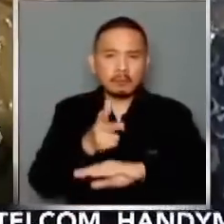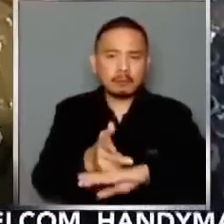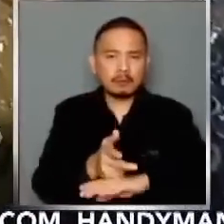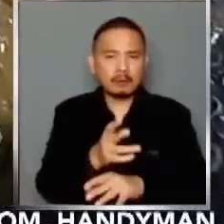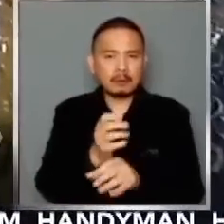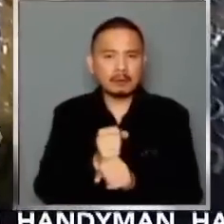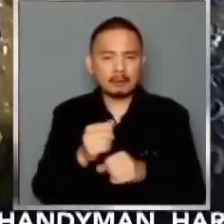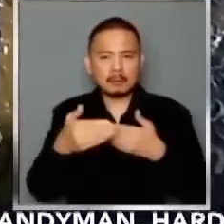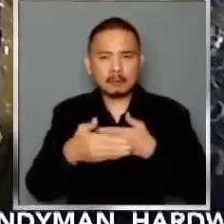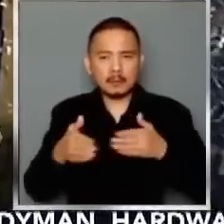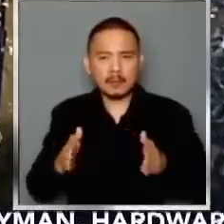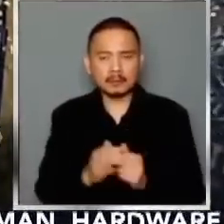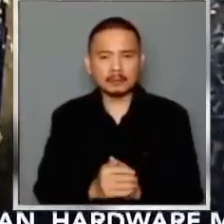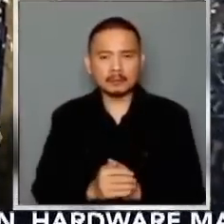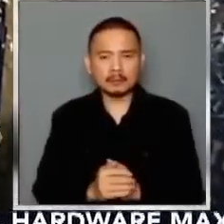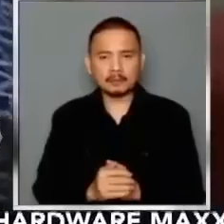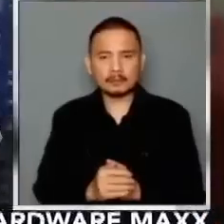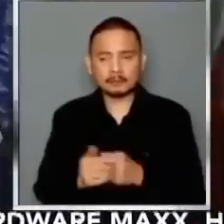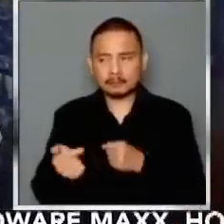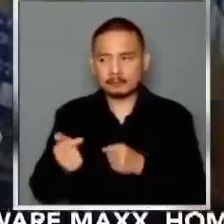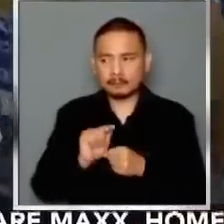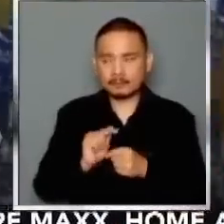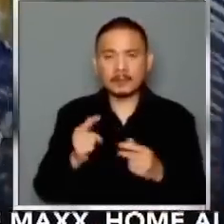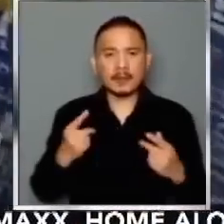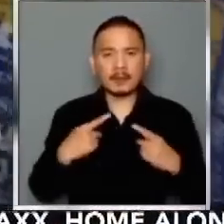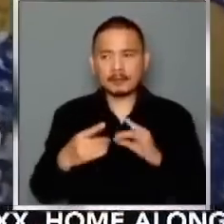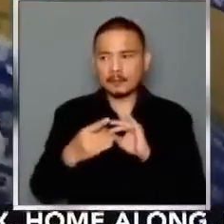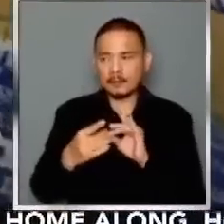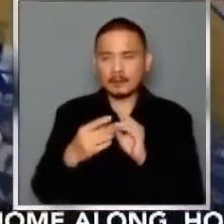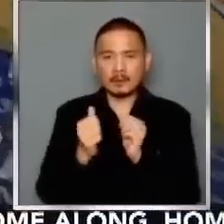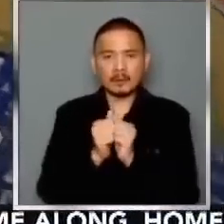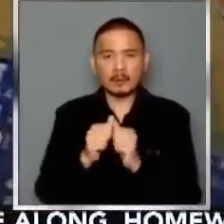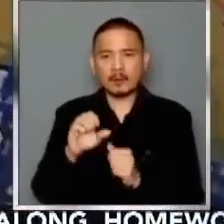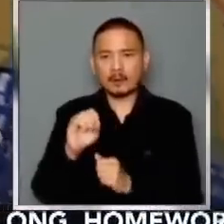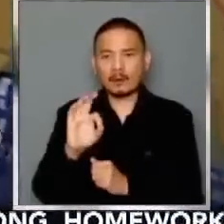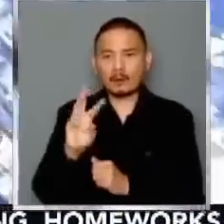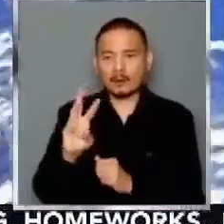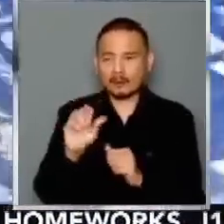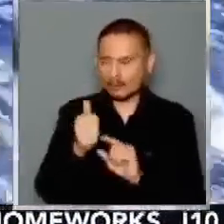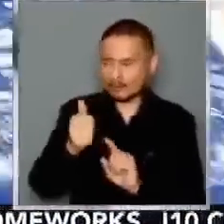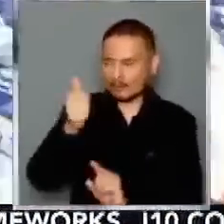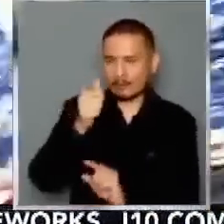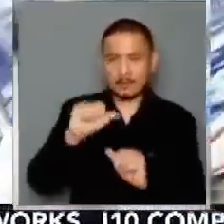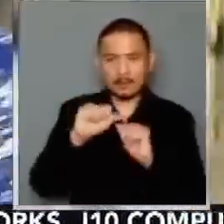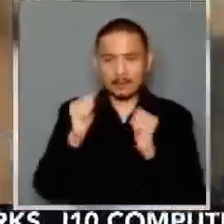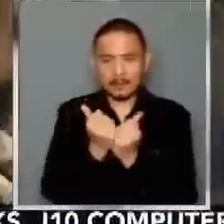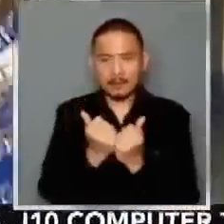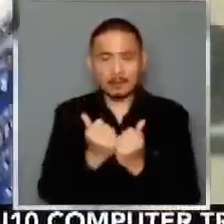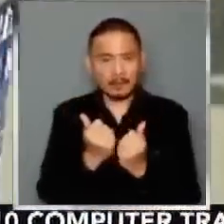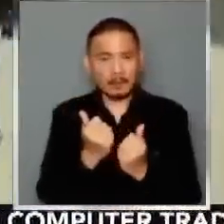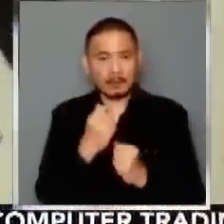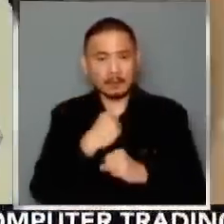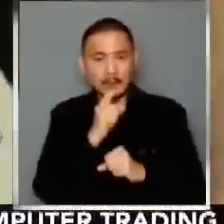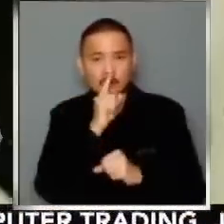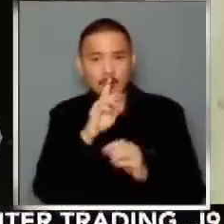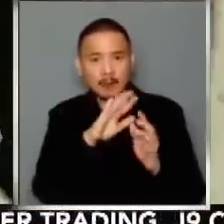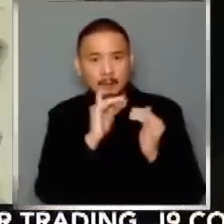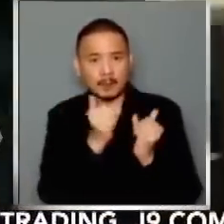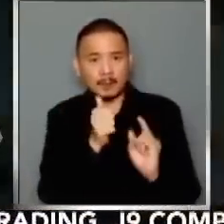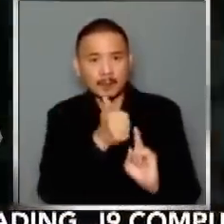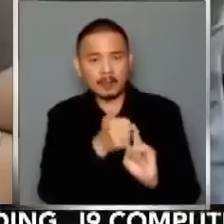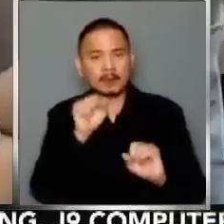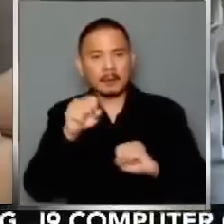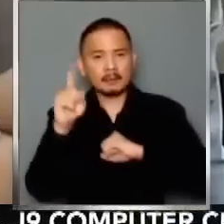Association Sa department of migrant workers para matunton at mapanagot ang mga sangkot sa mga balikbayan delivery